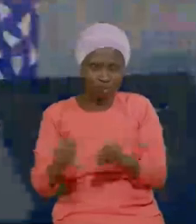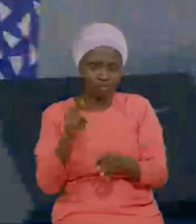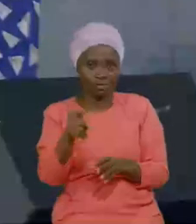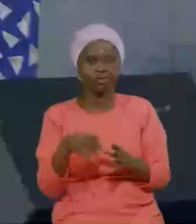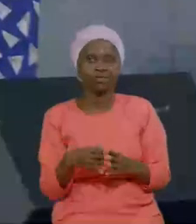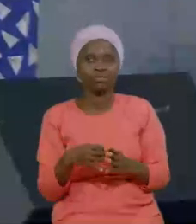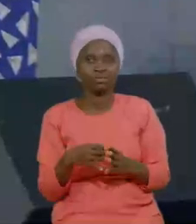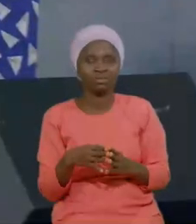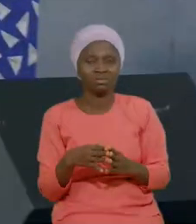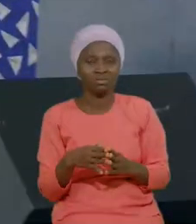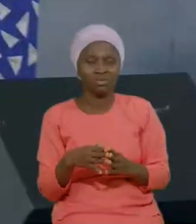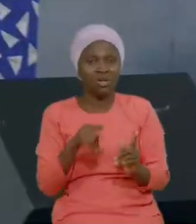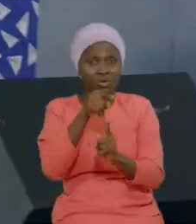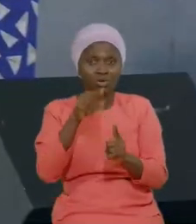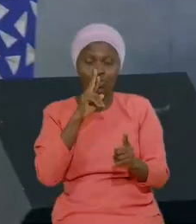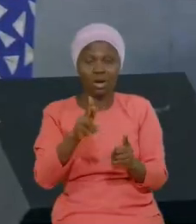C'est le but qui te motive.